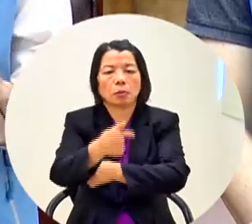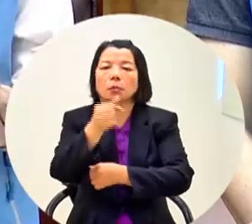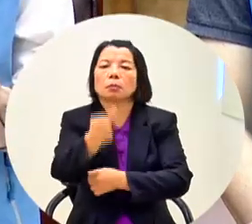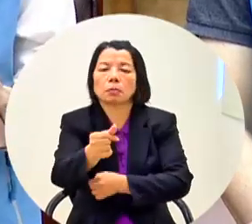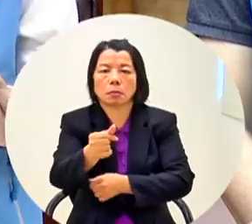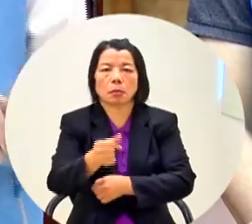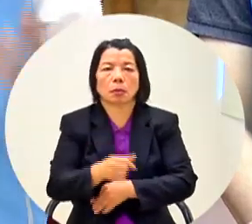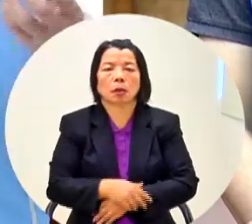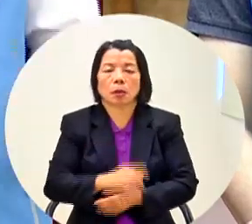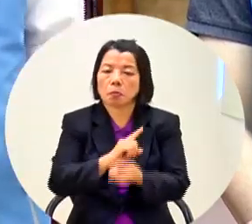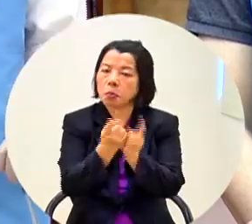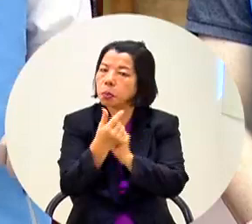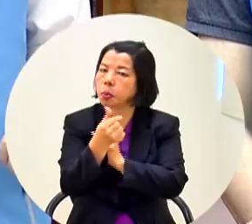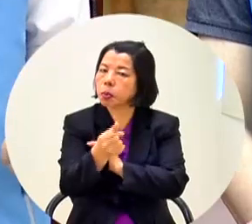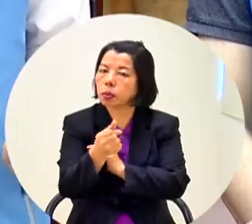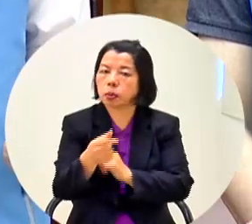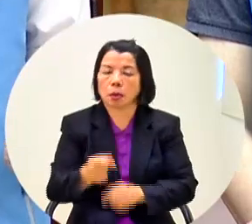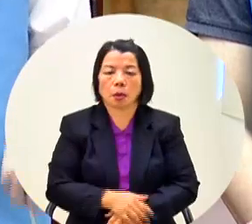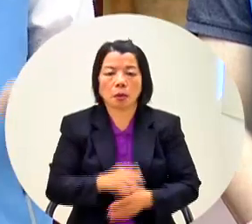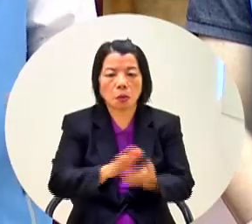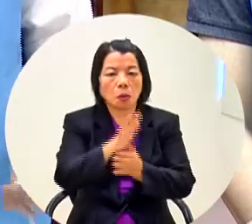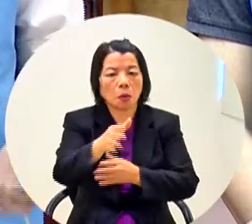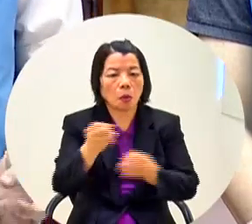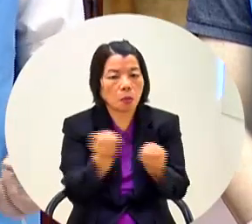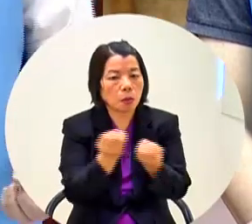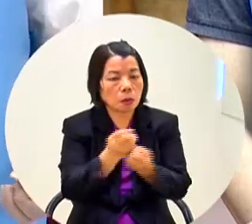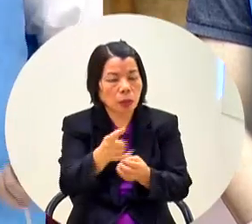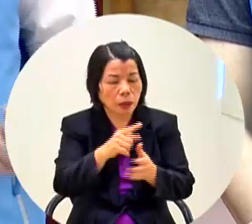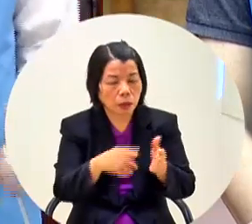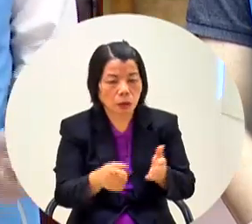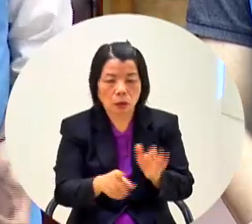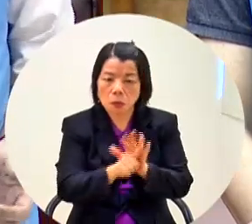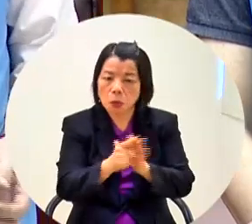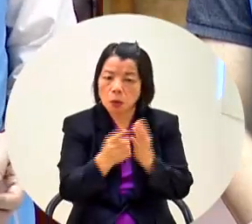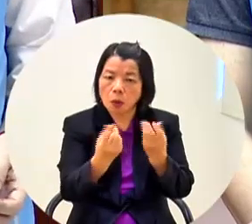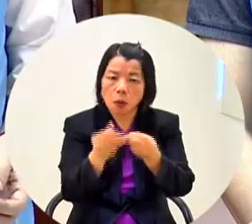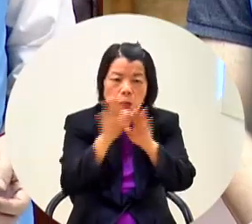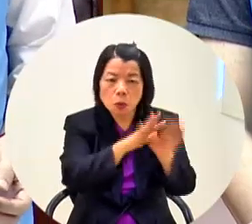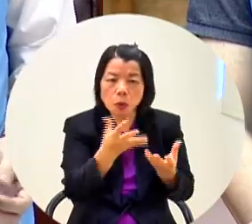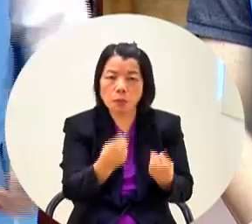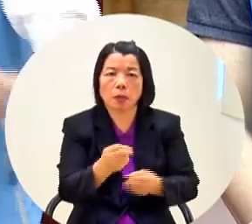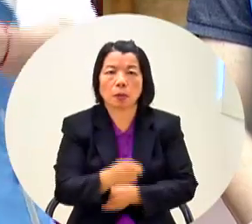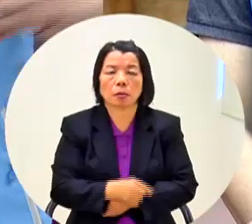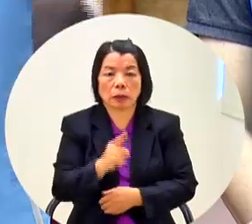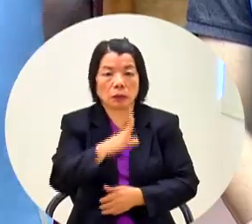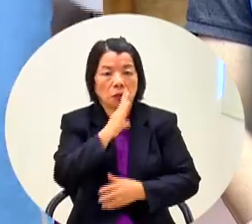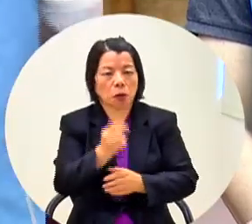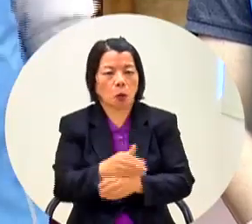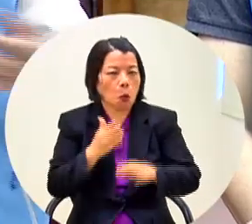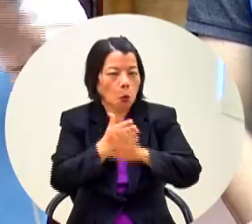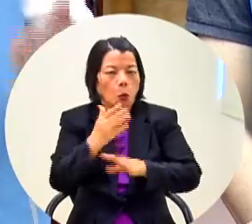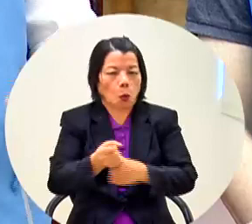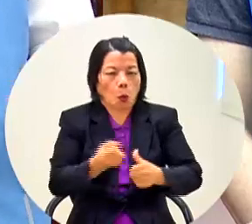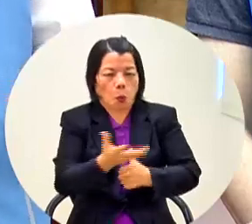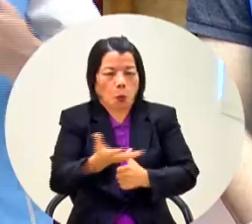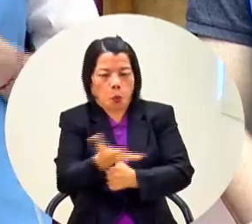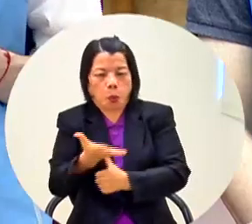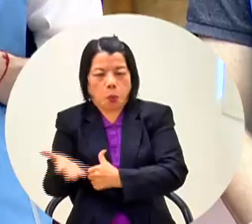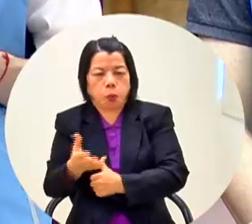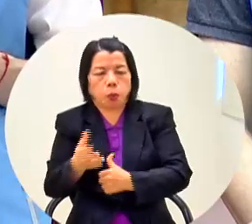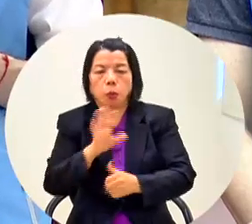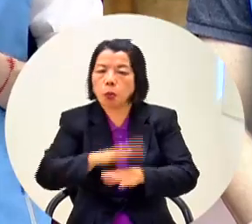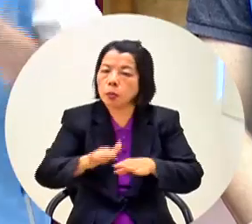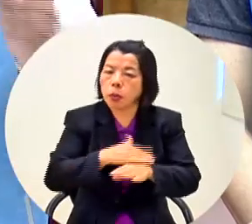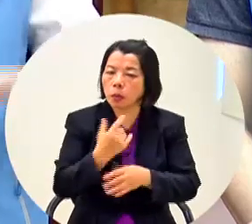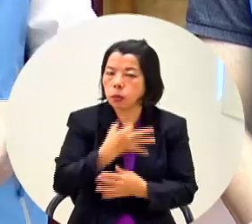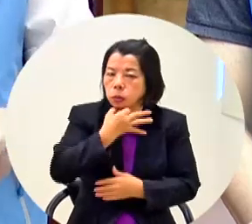会不会遇到一些没有症状，但是他本身是一个超级传播者，一直不停地在传染周边的人，我们很